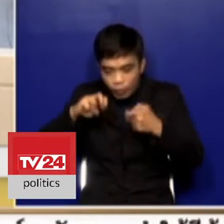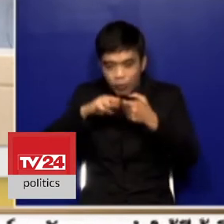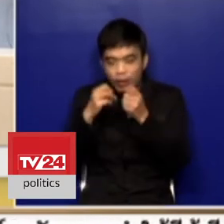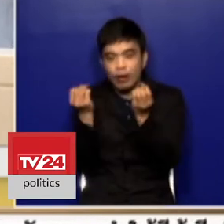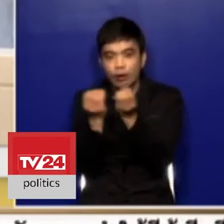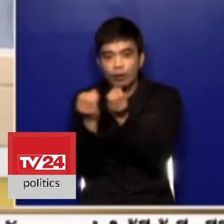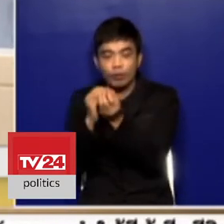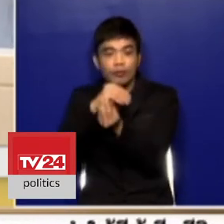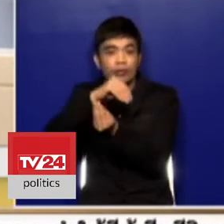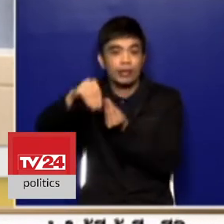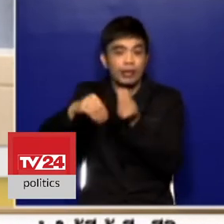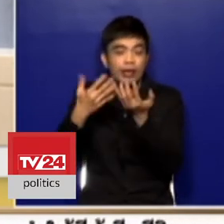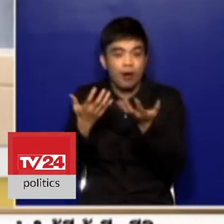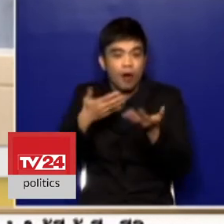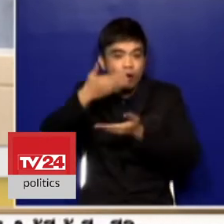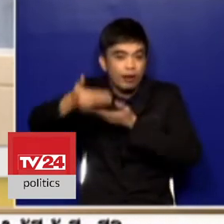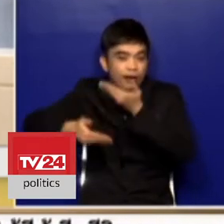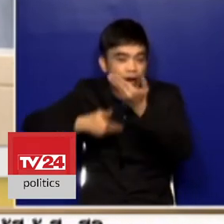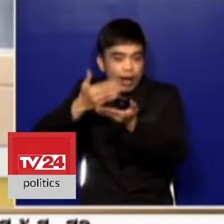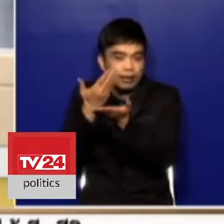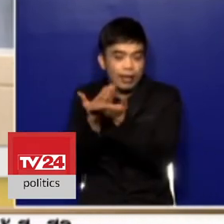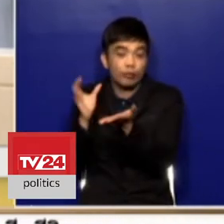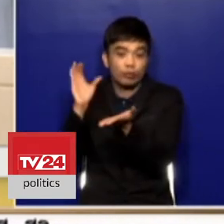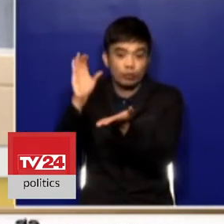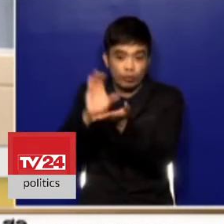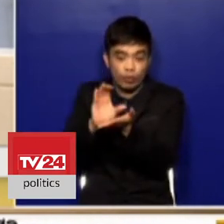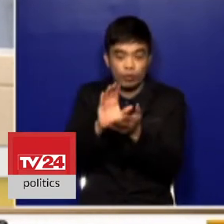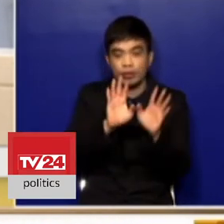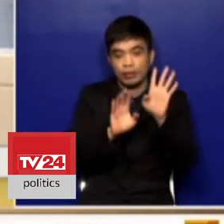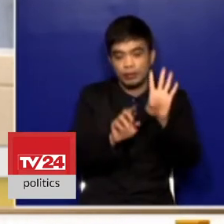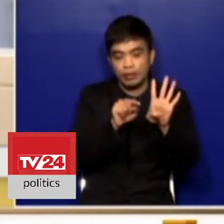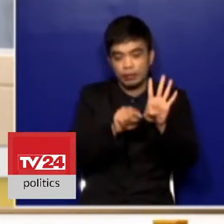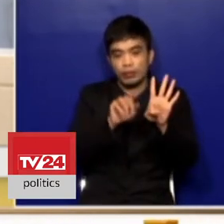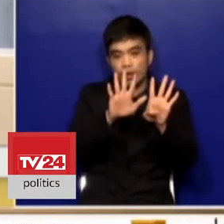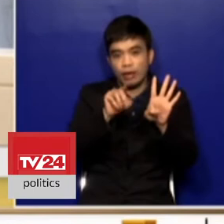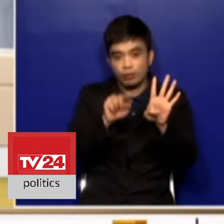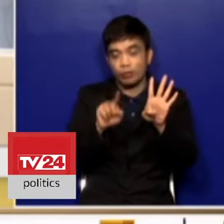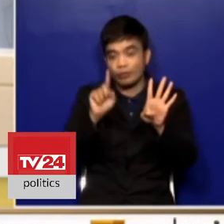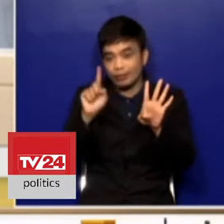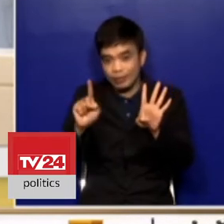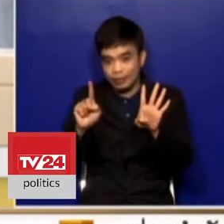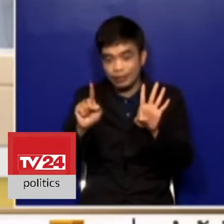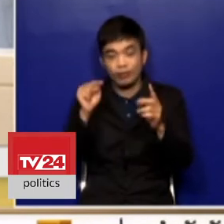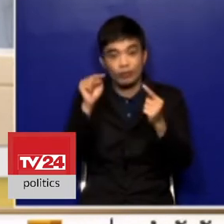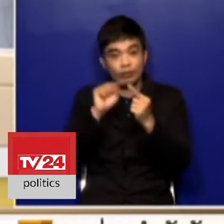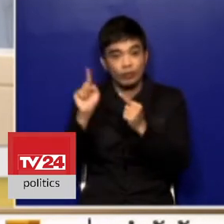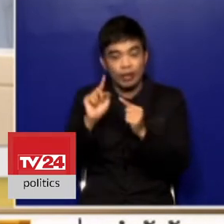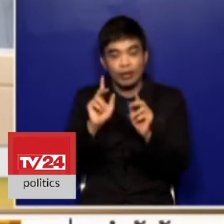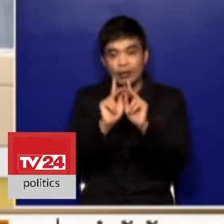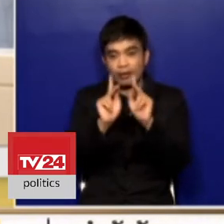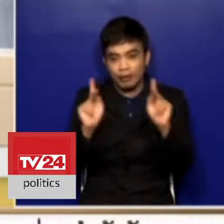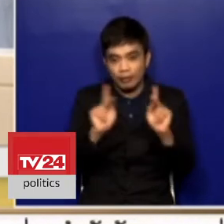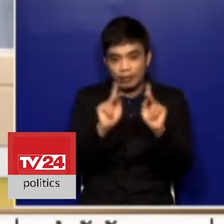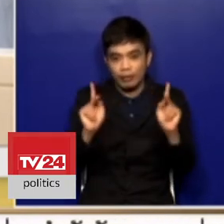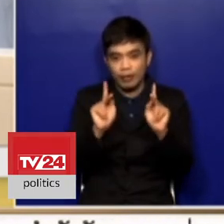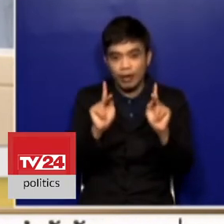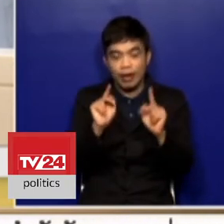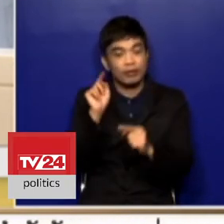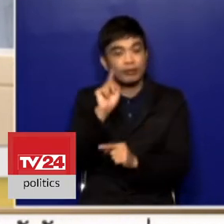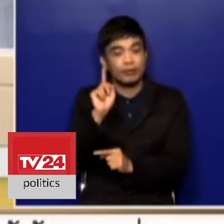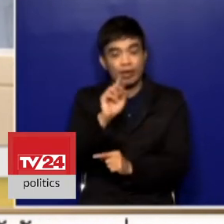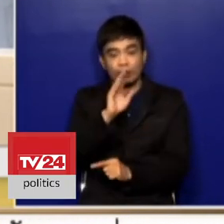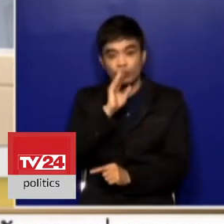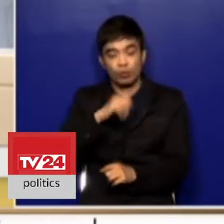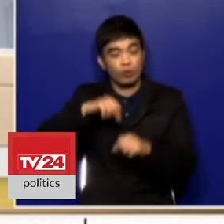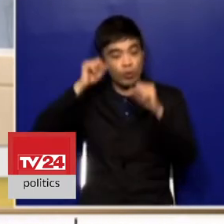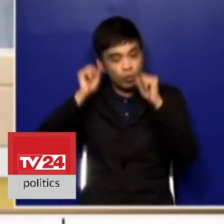การค้าและการลงทุนข้อที่ 4.5.1ซึ่งกรรมาธิการได้ให้ความมีอาการที่จะตัดสิน